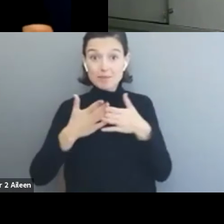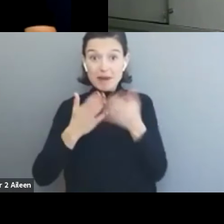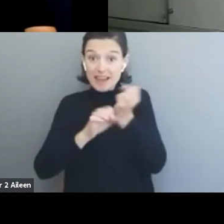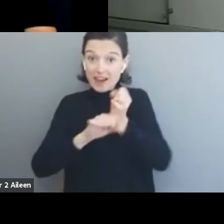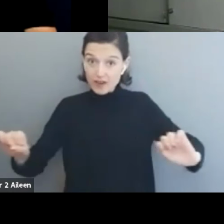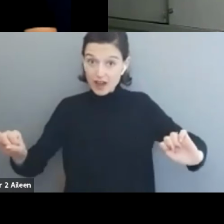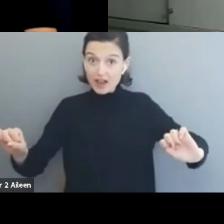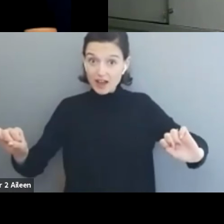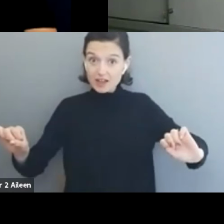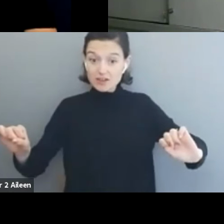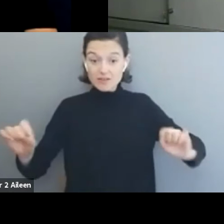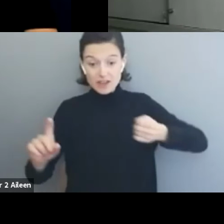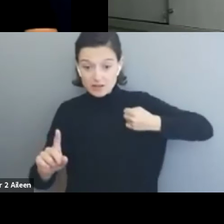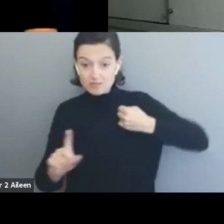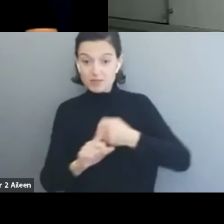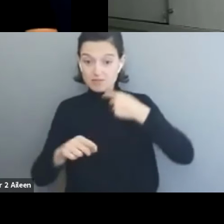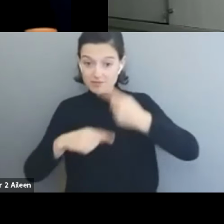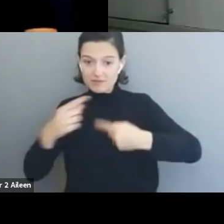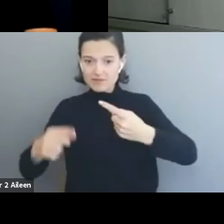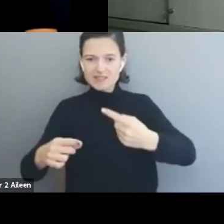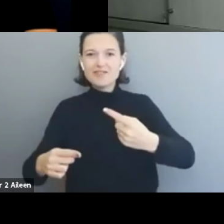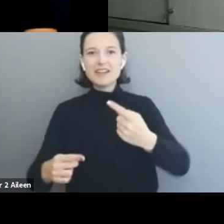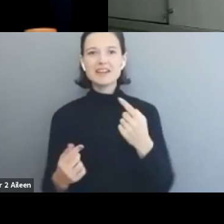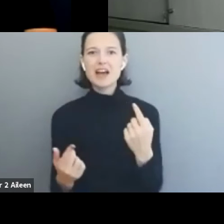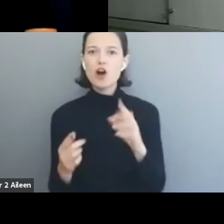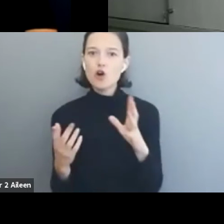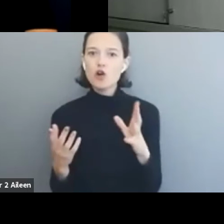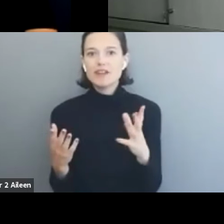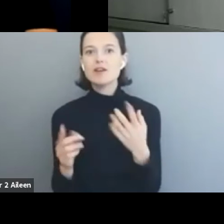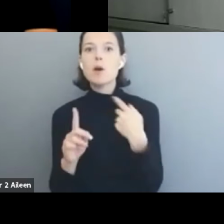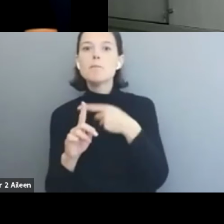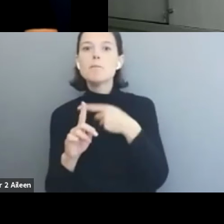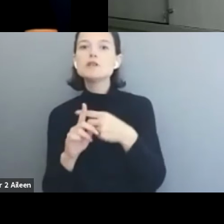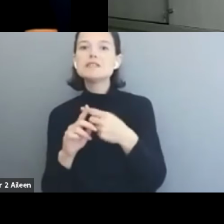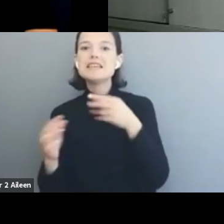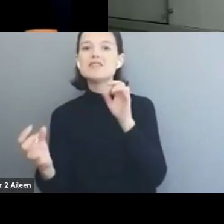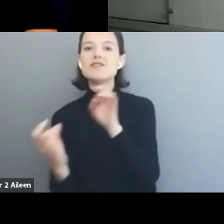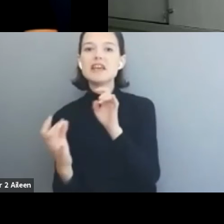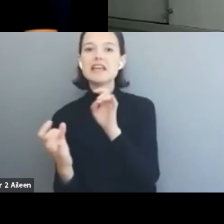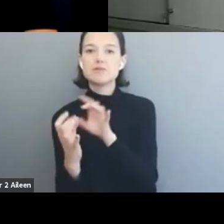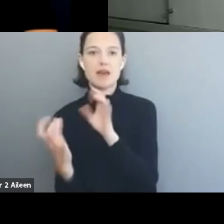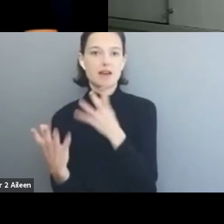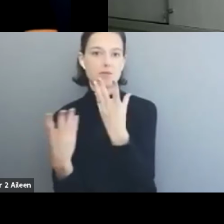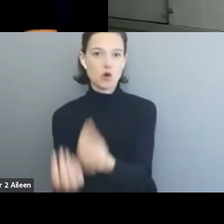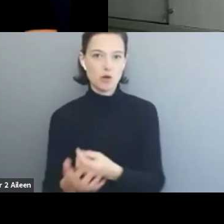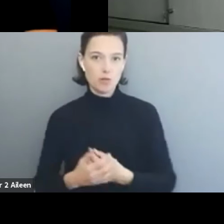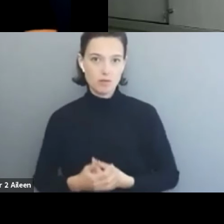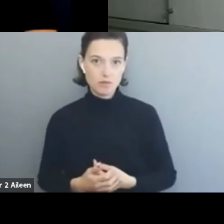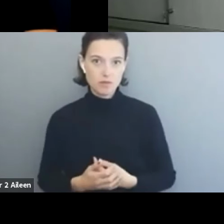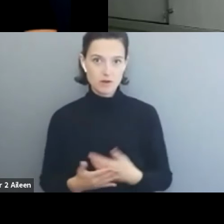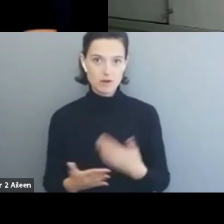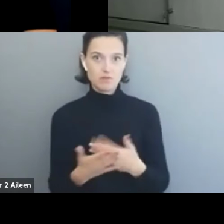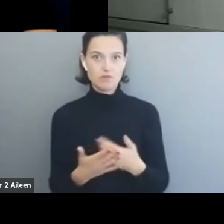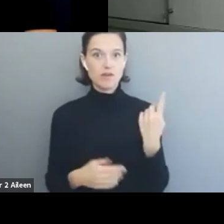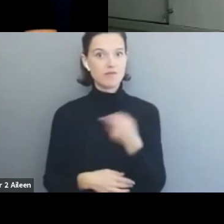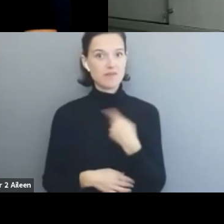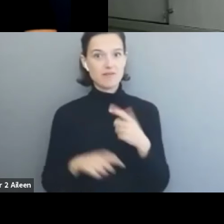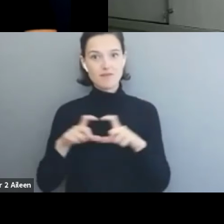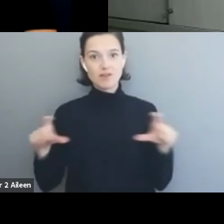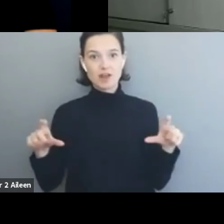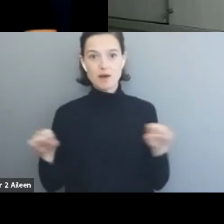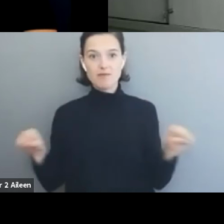einmal ein positives Feedback dazu bekommen. Ich arbeite zusammen mit einem Unternehmen, sie haben einen Online-Shop und die haben einfach wirklich, wirklich